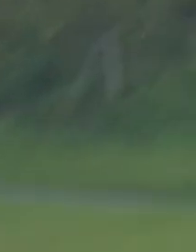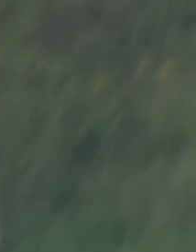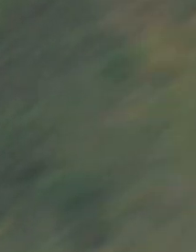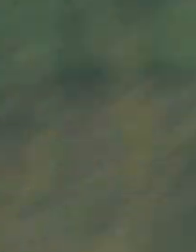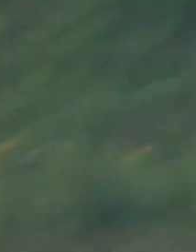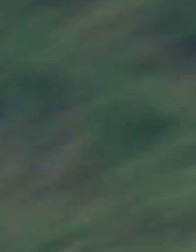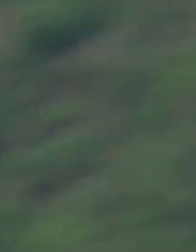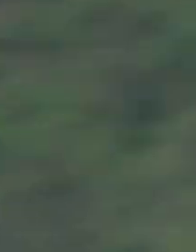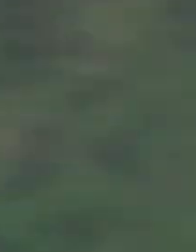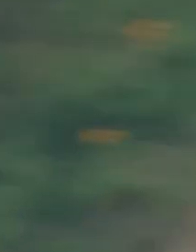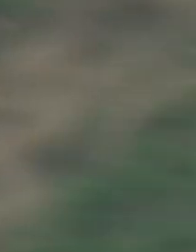굿샷! 굿샷!